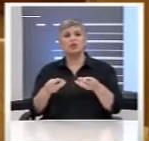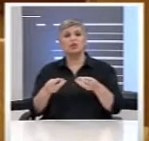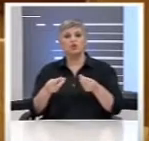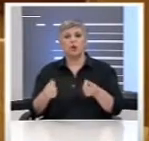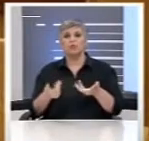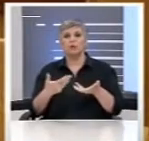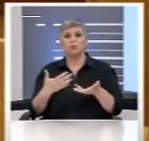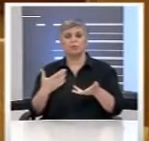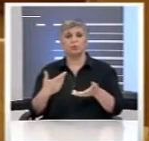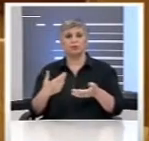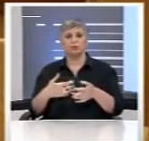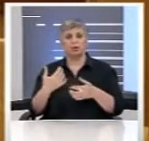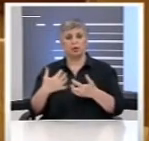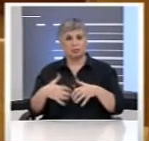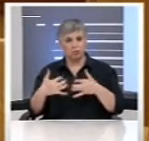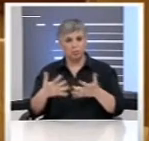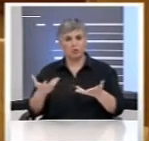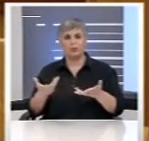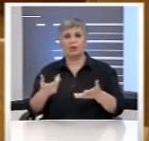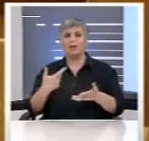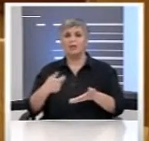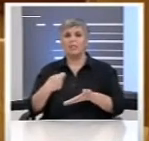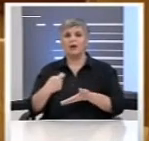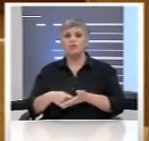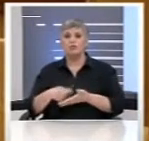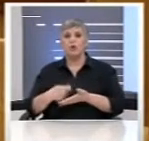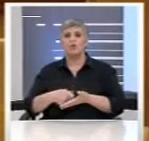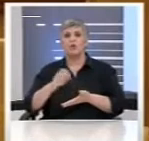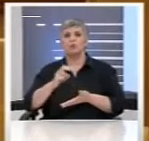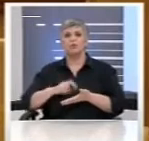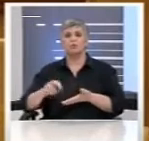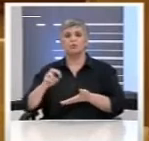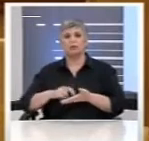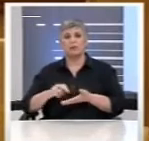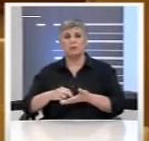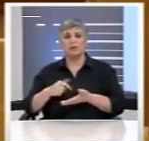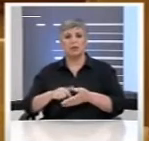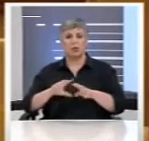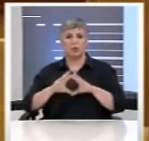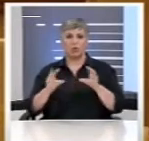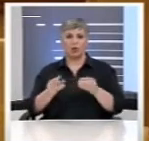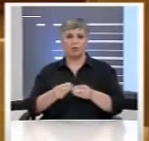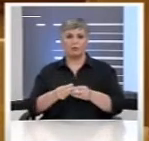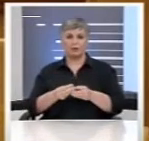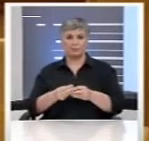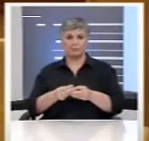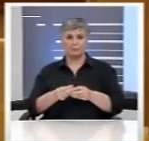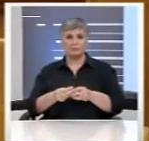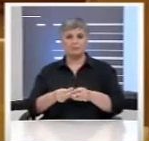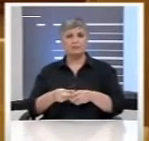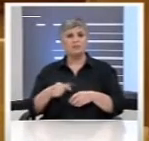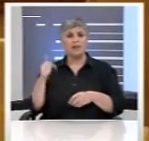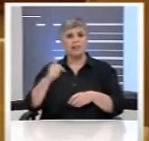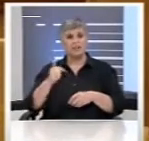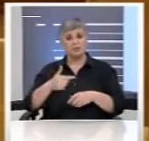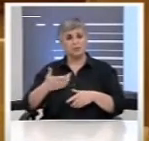συλλογή φόρων και στην φορολογική συμμόρφωση. Αν θέλετε, επεκτείνεται η βάση από την οποία αντλεί